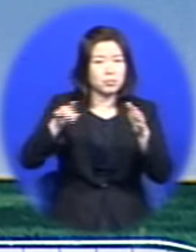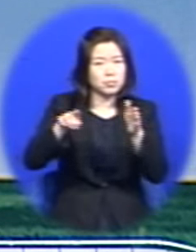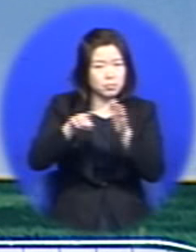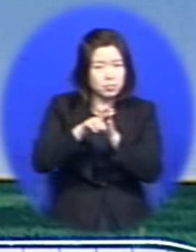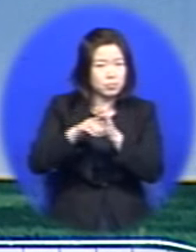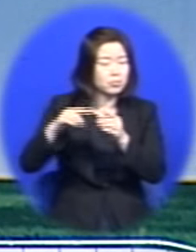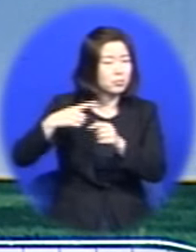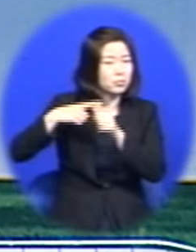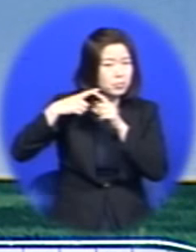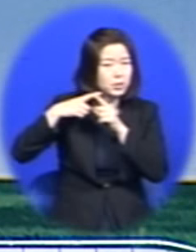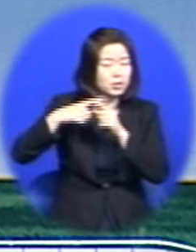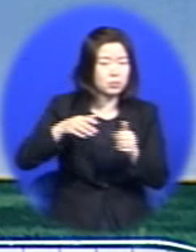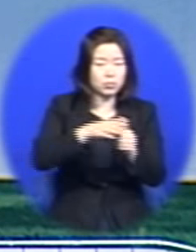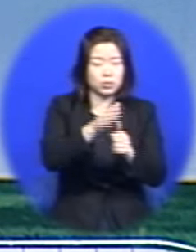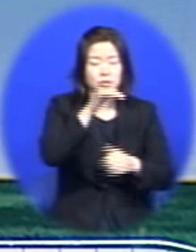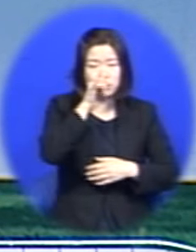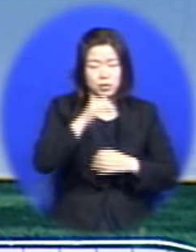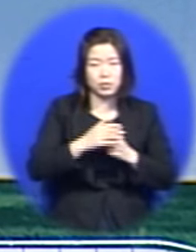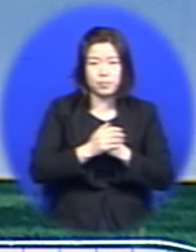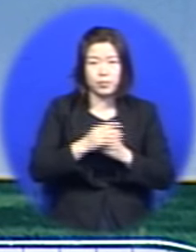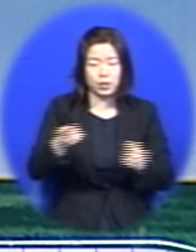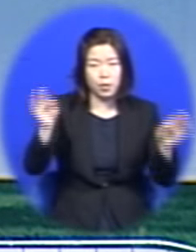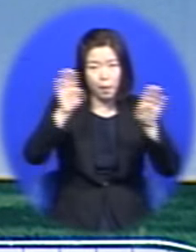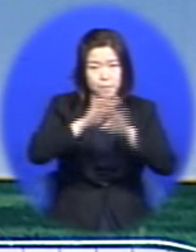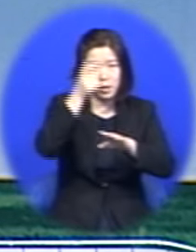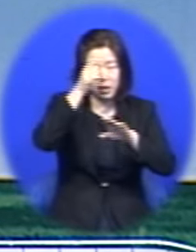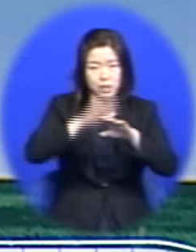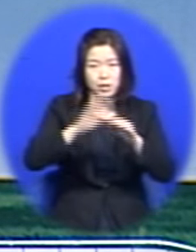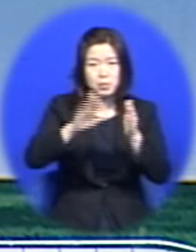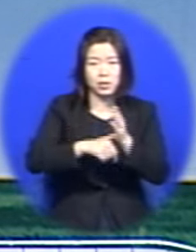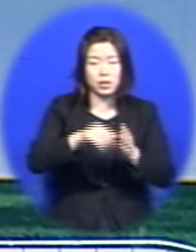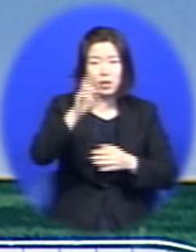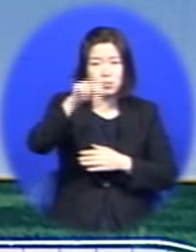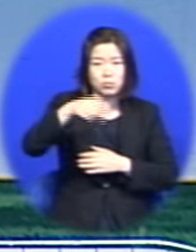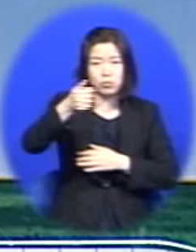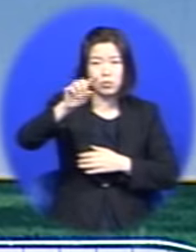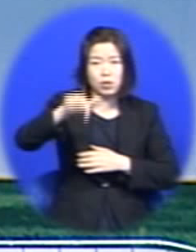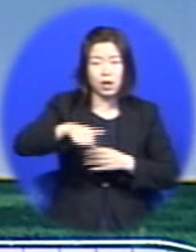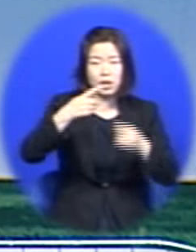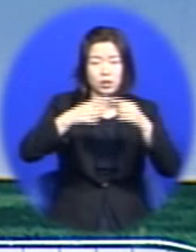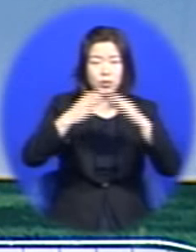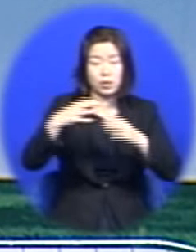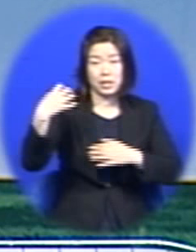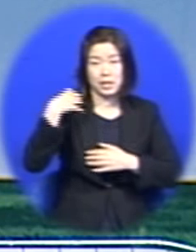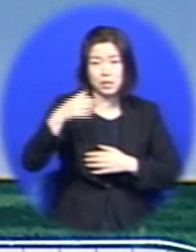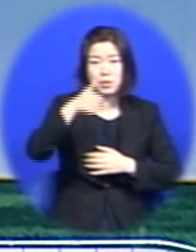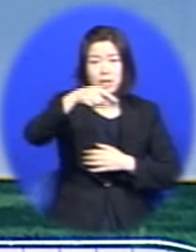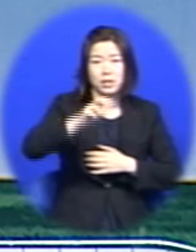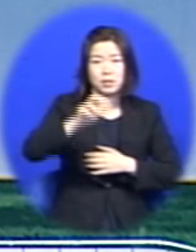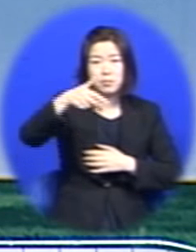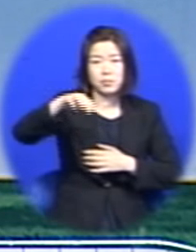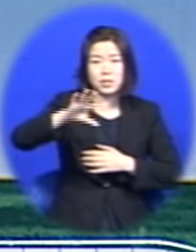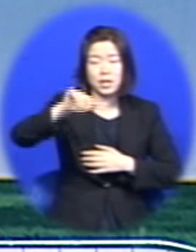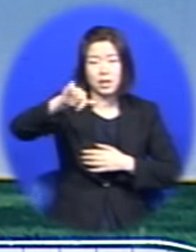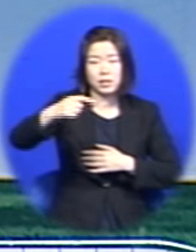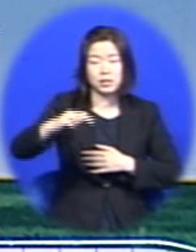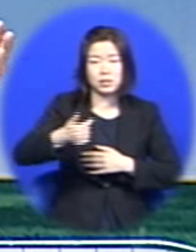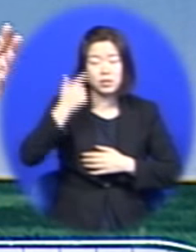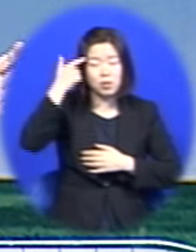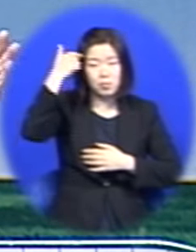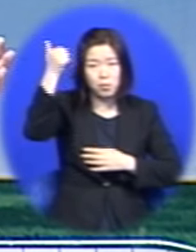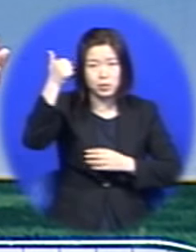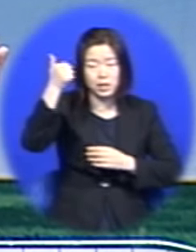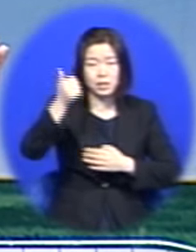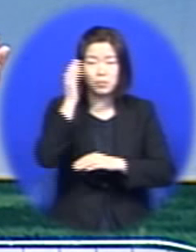다음날 폐회예배 때 무학교에 담임하시는 김창건 목사님께서 폐회예배 설교를 하셨는데 그 배영규